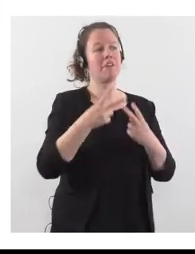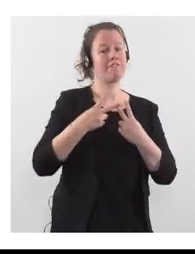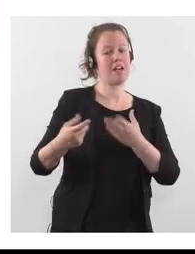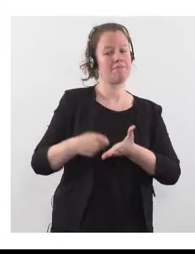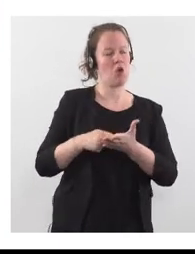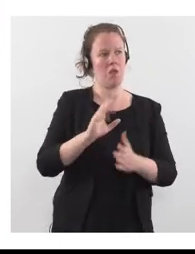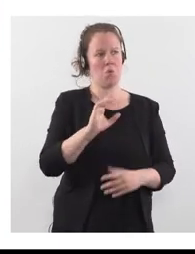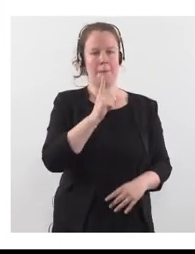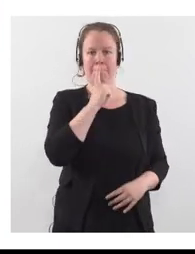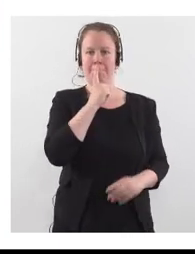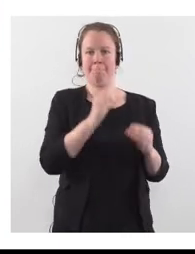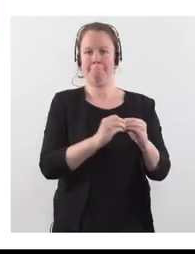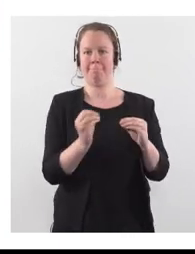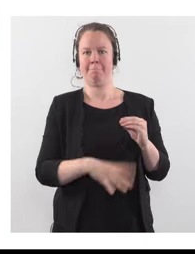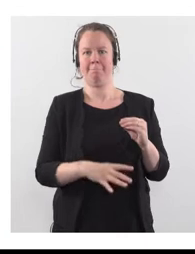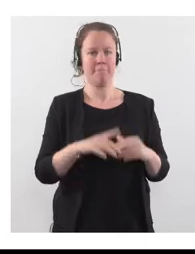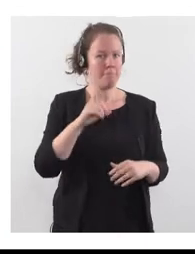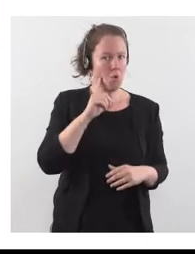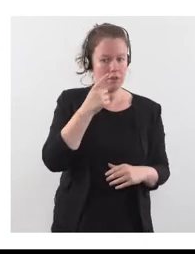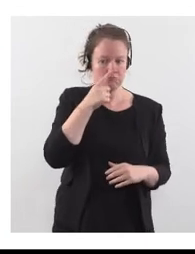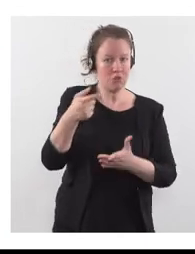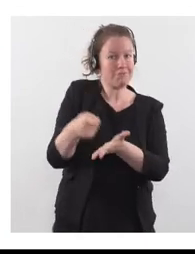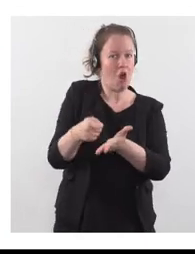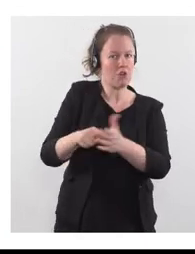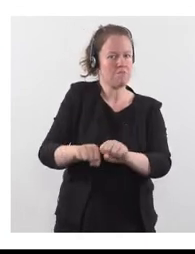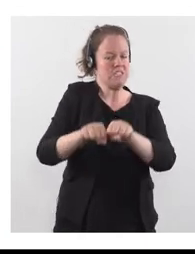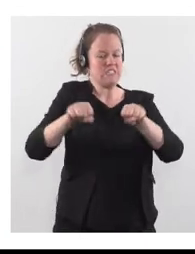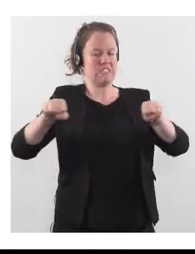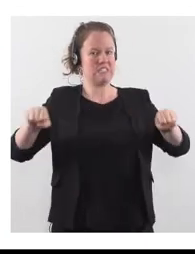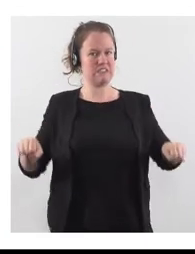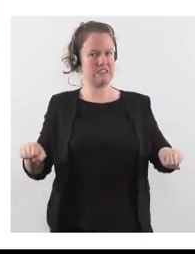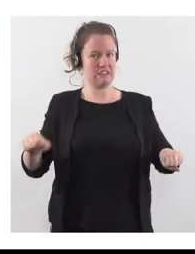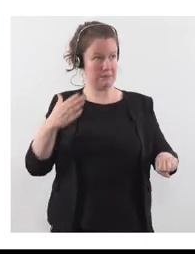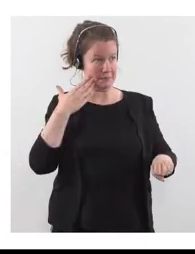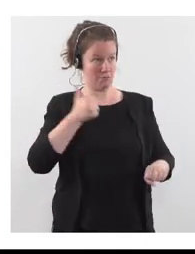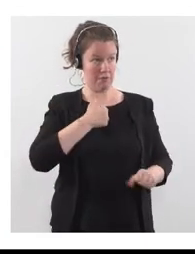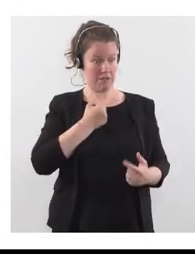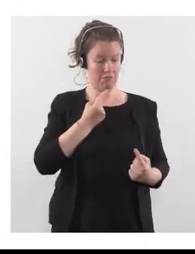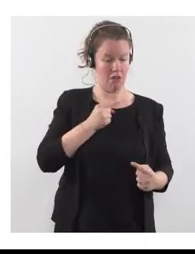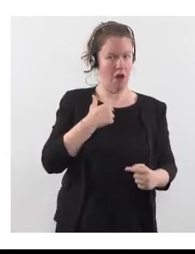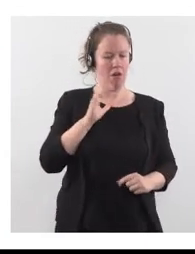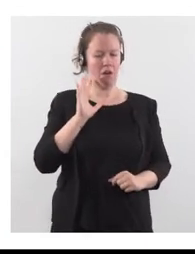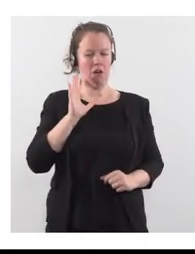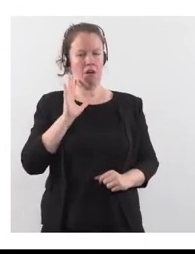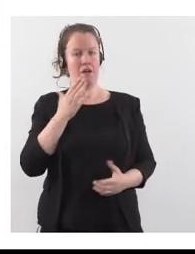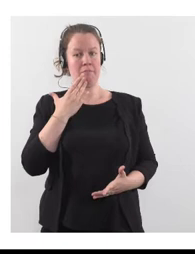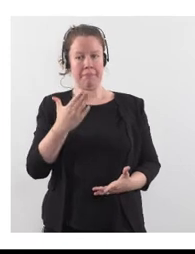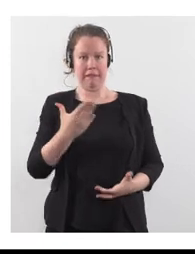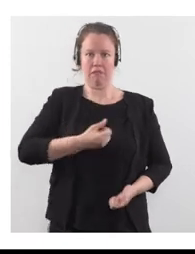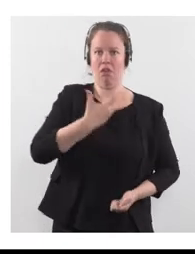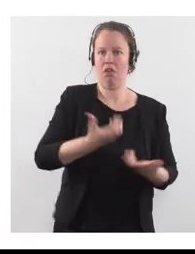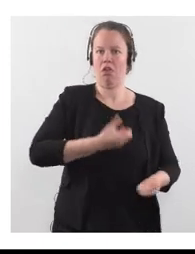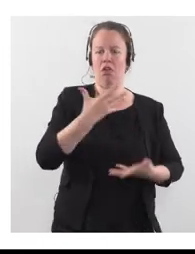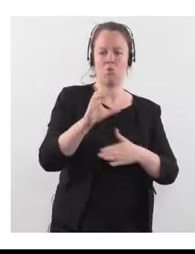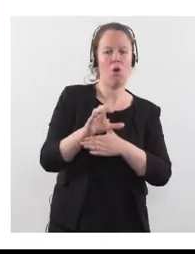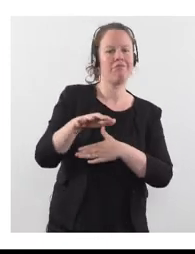pensaient que les banques avaient tout le pouvoir dans leurs mains, que les banques pouvaient faire ce qu'elles souhaitaient. Et ils étaient préoccupés que s'ils se